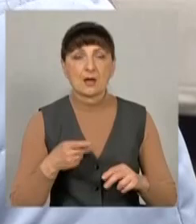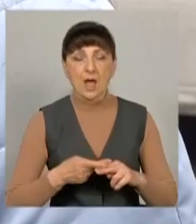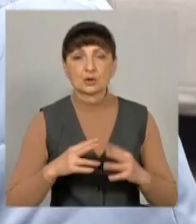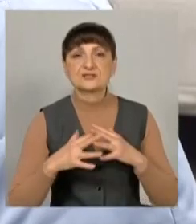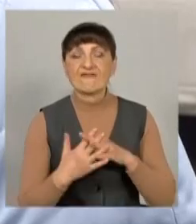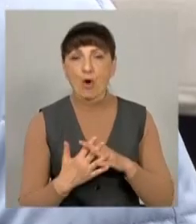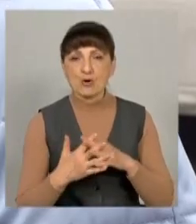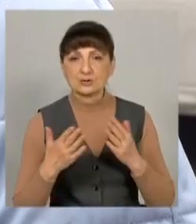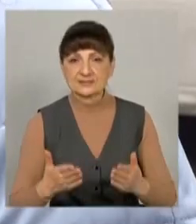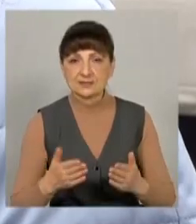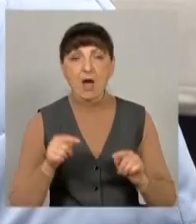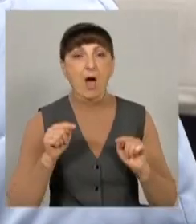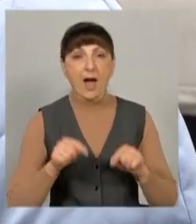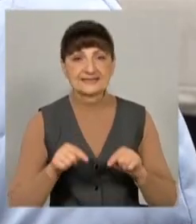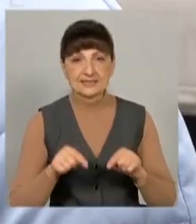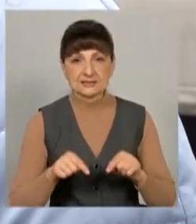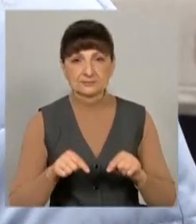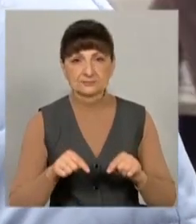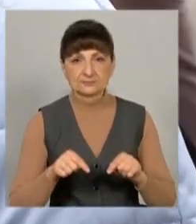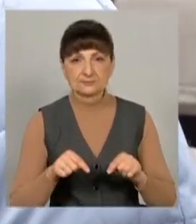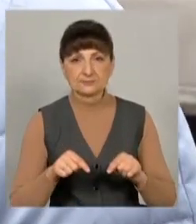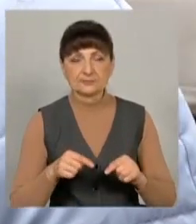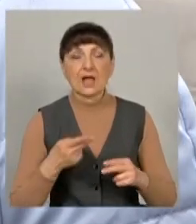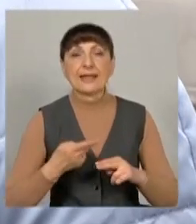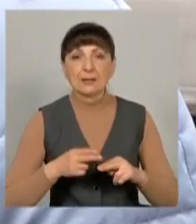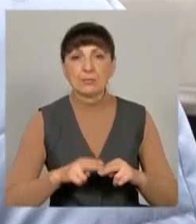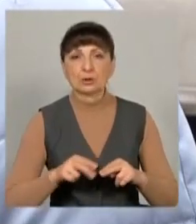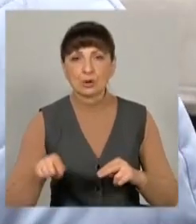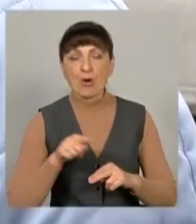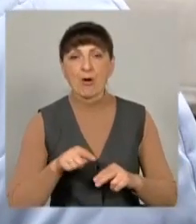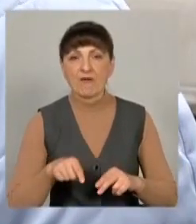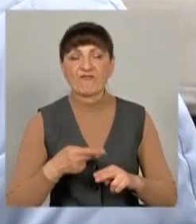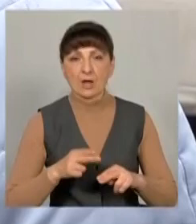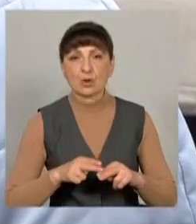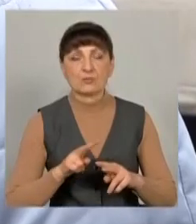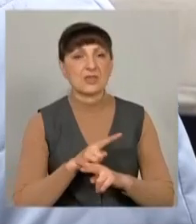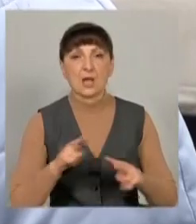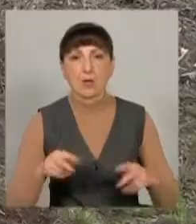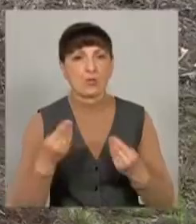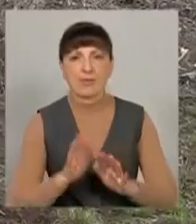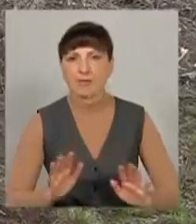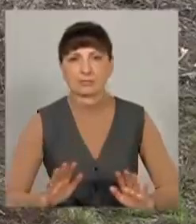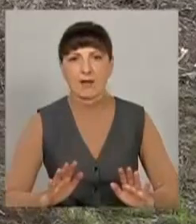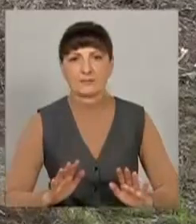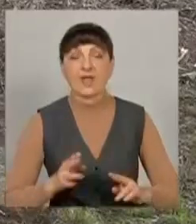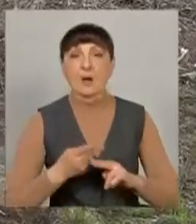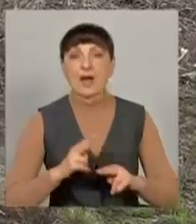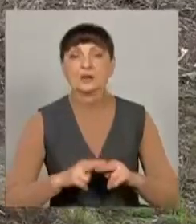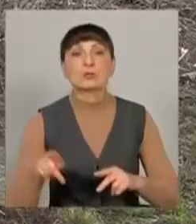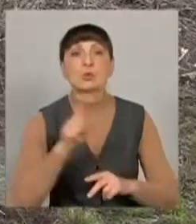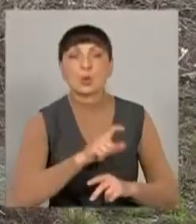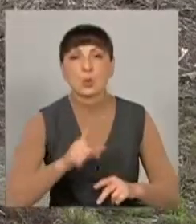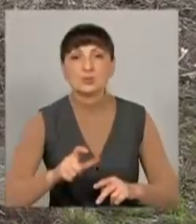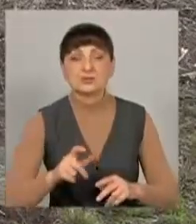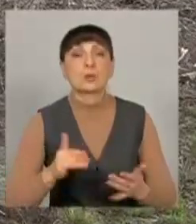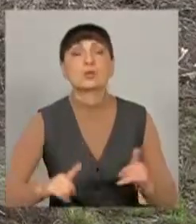совхоз, например. А здесь вот именно вот в этом никому не отдали. А потому пайщикам не остается